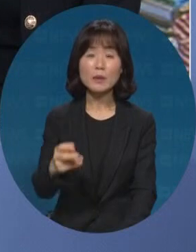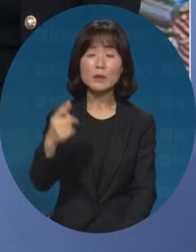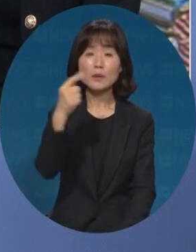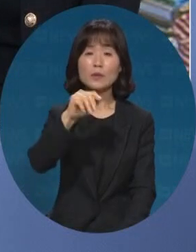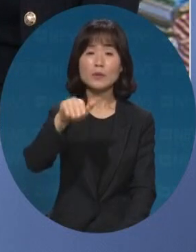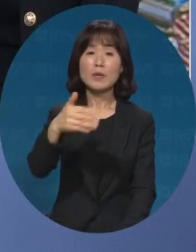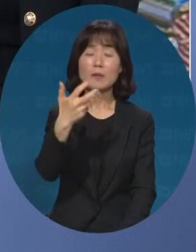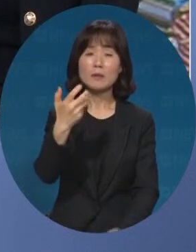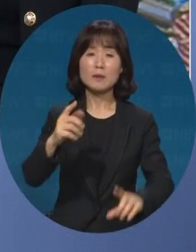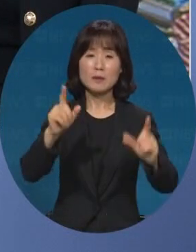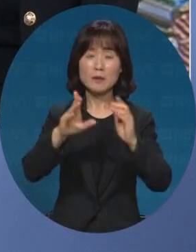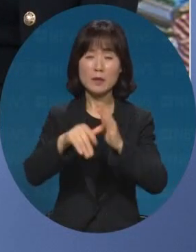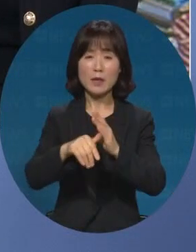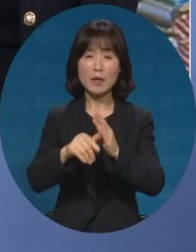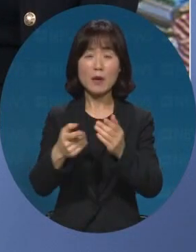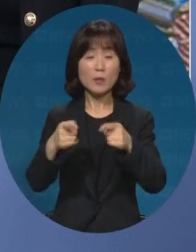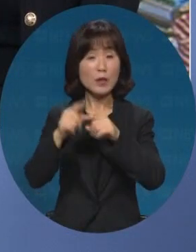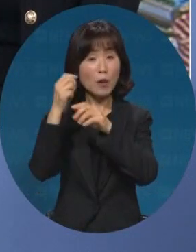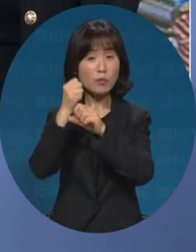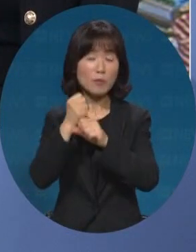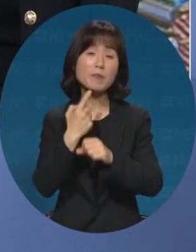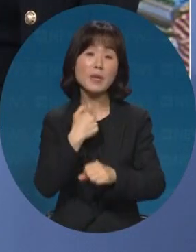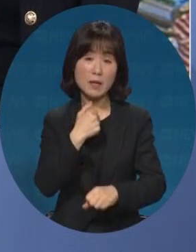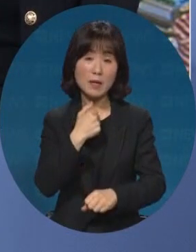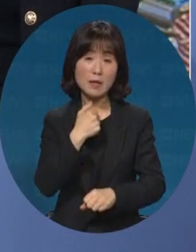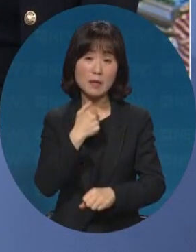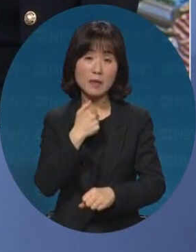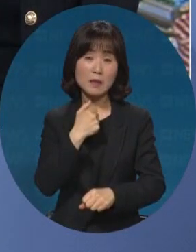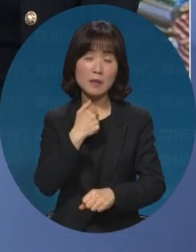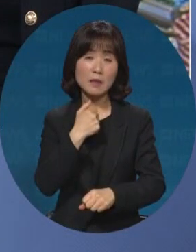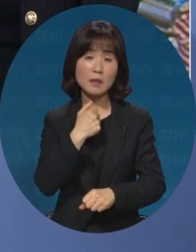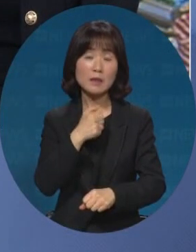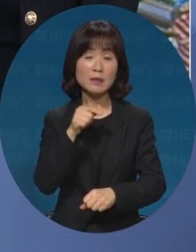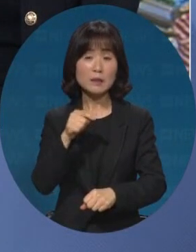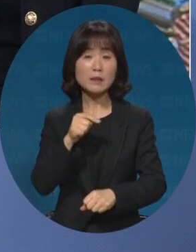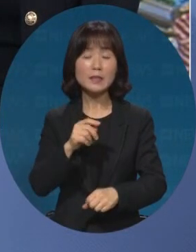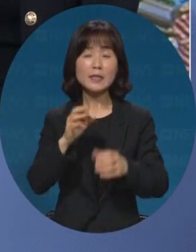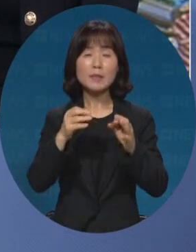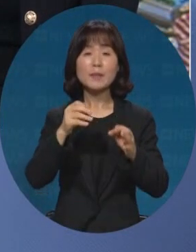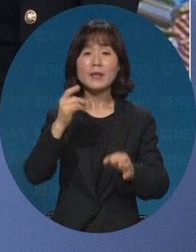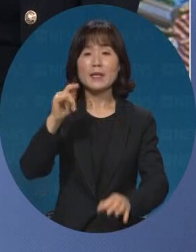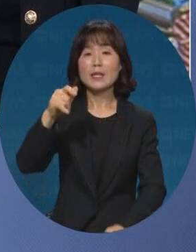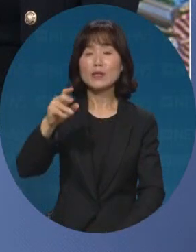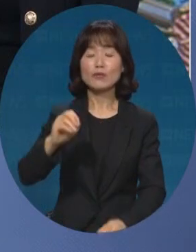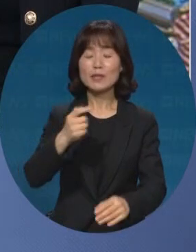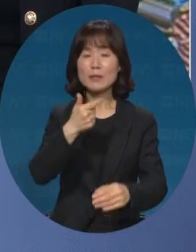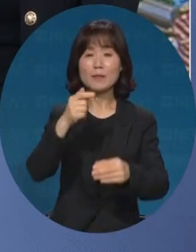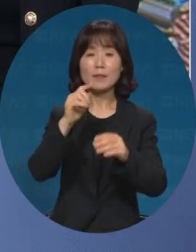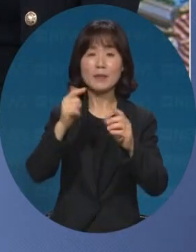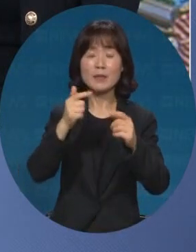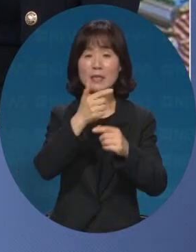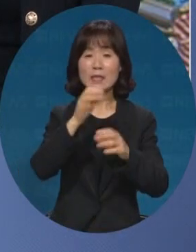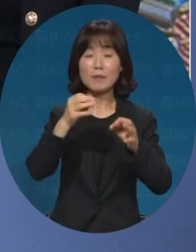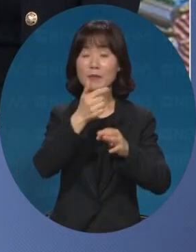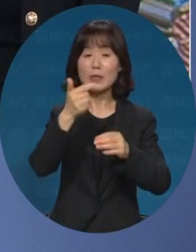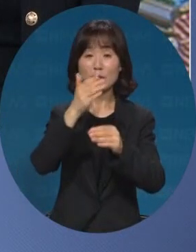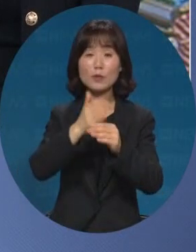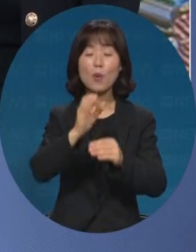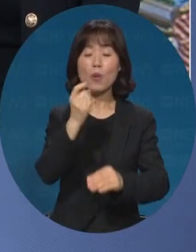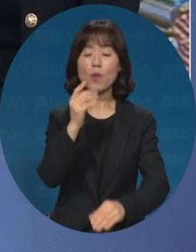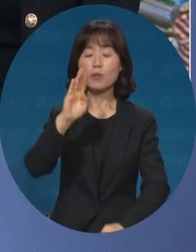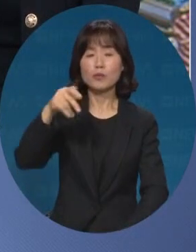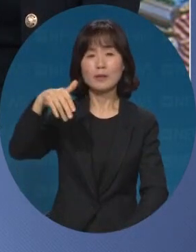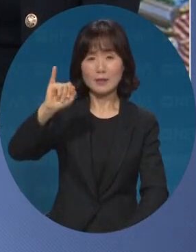80년대에도 공동 연구가 있었는데 이것이 저는 김대중 오부치이 파트너십 선언에도 반영이